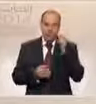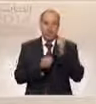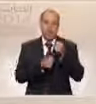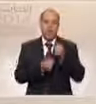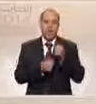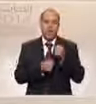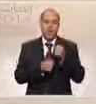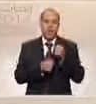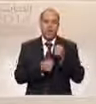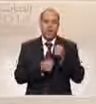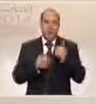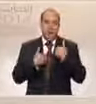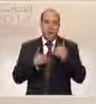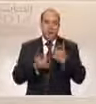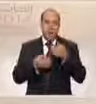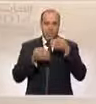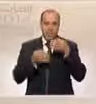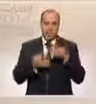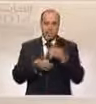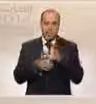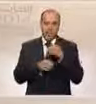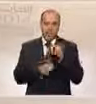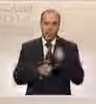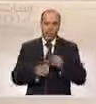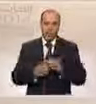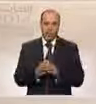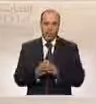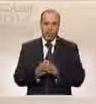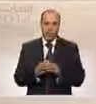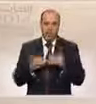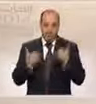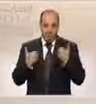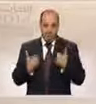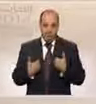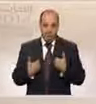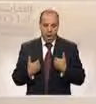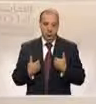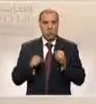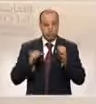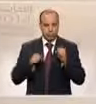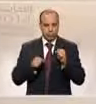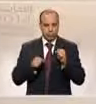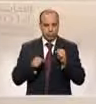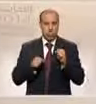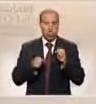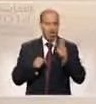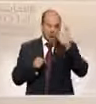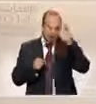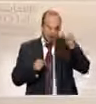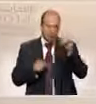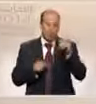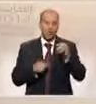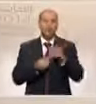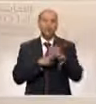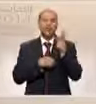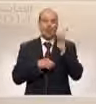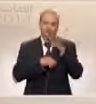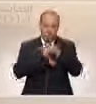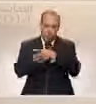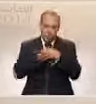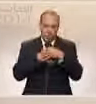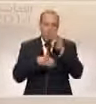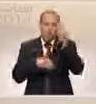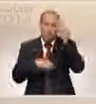التونسي وبالتحديد في ولايه القيروان وانا قادم كذلك من الطبقات الشعبيه ونعرف مشاكل الشعب